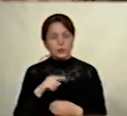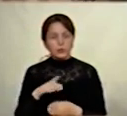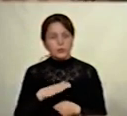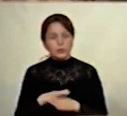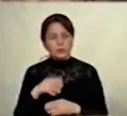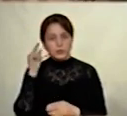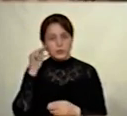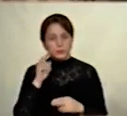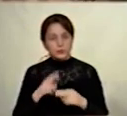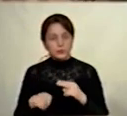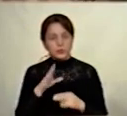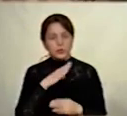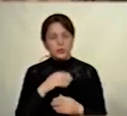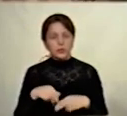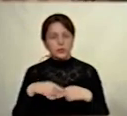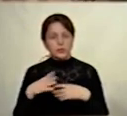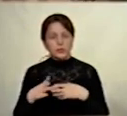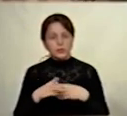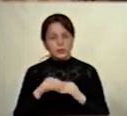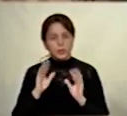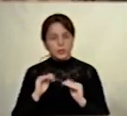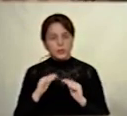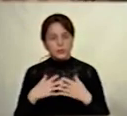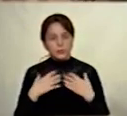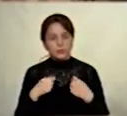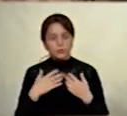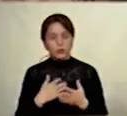qilib, darsimiz o'z nihoyasiga yetdi. Sizlar bilan xayrlashaman. Salomat bo'ling.